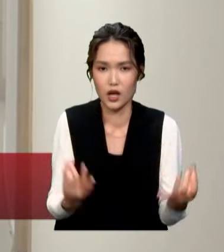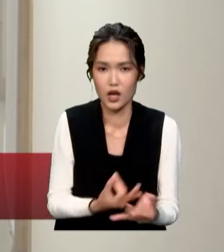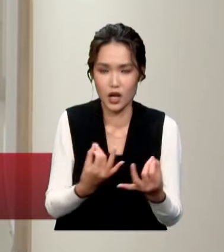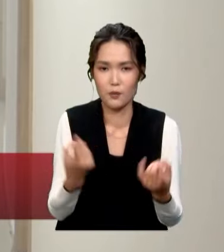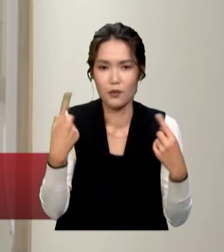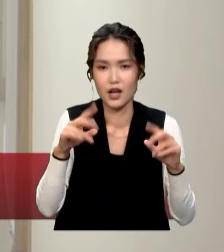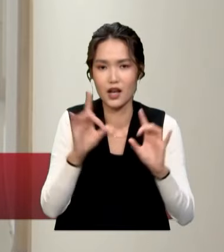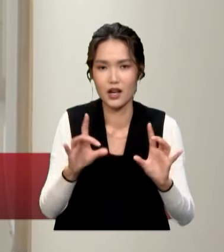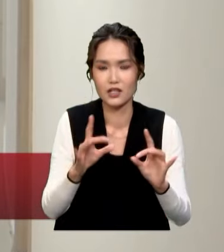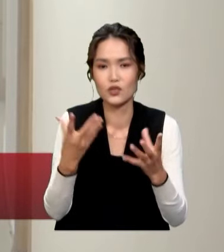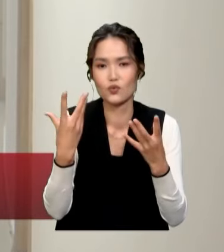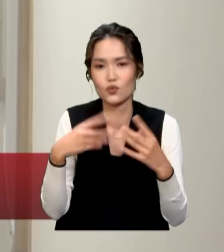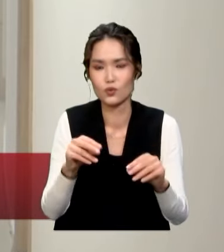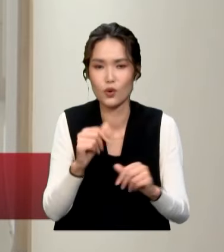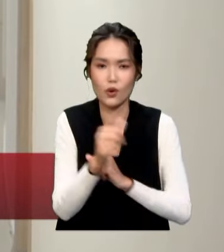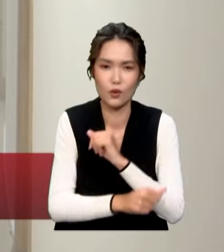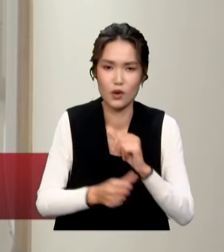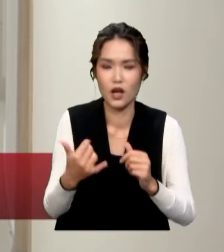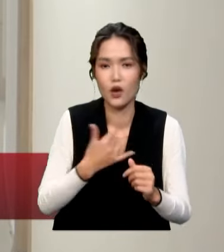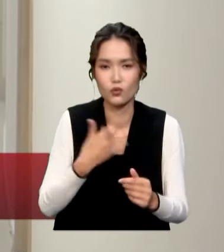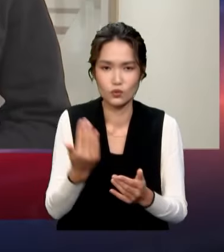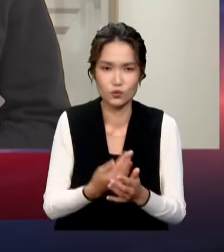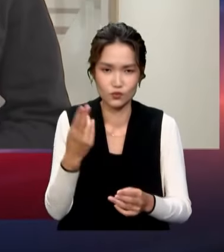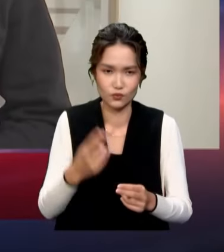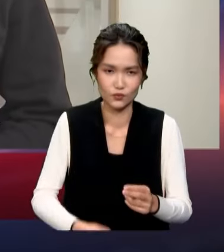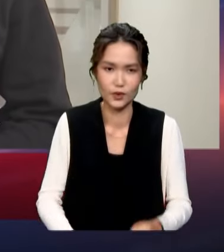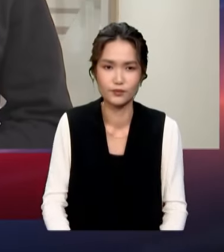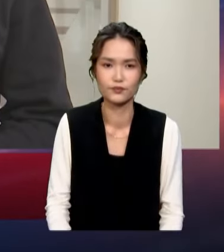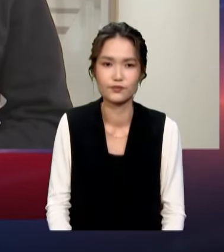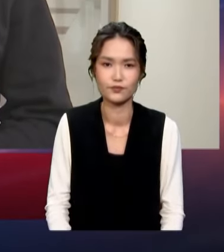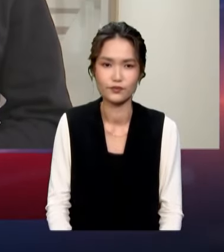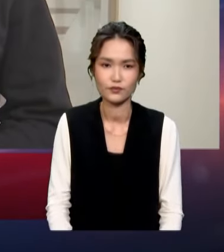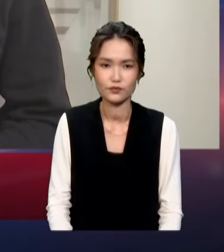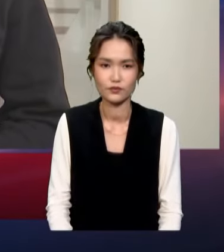расскажем в других материалах. А у меня на этом все. Передаю слово вам, Марат.